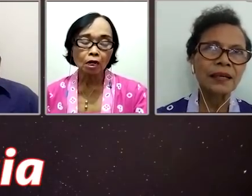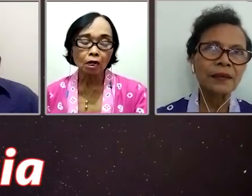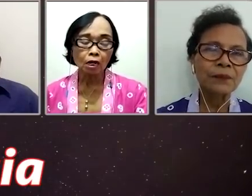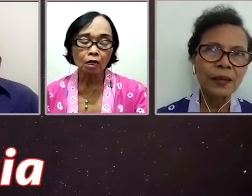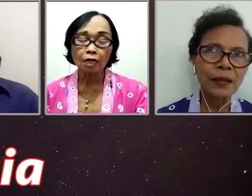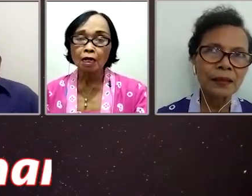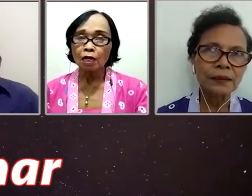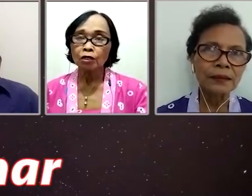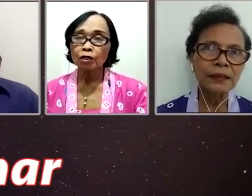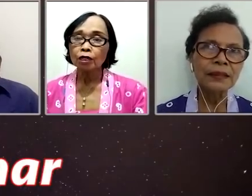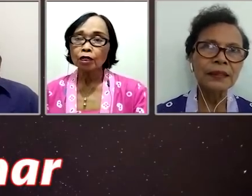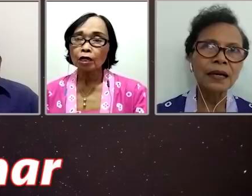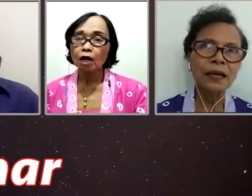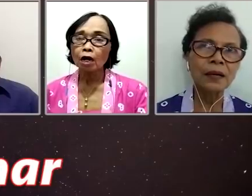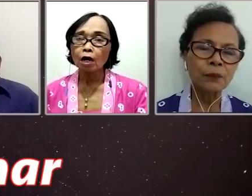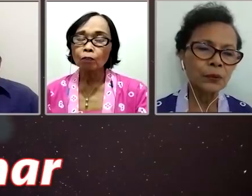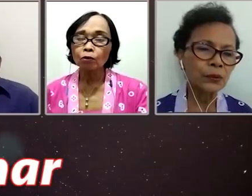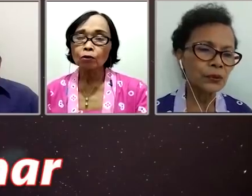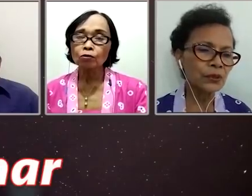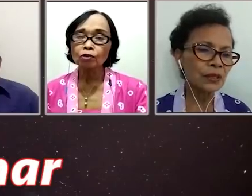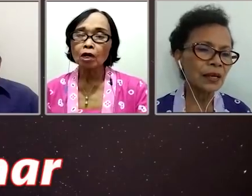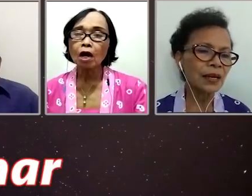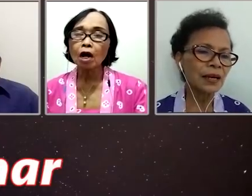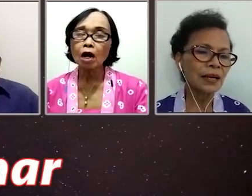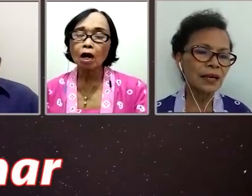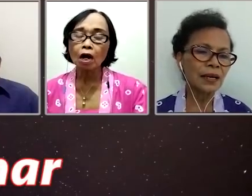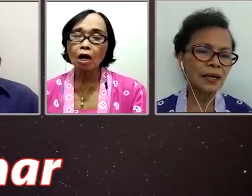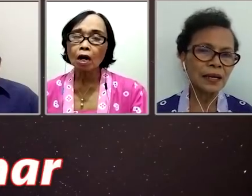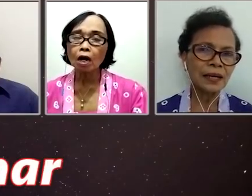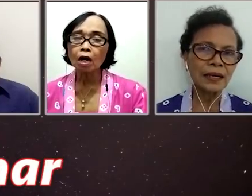musra ilmu